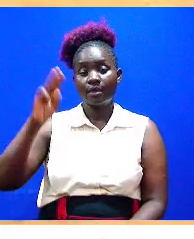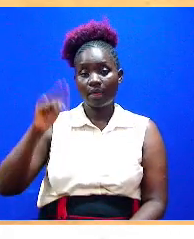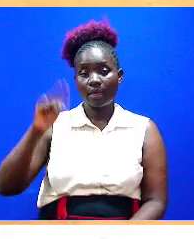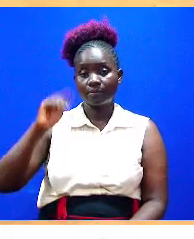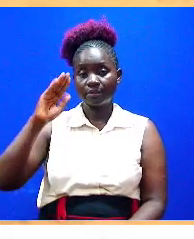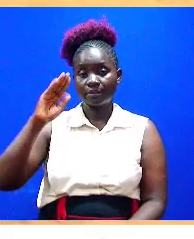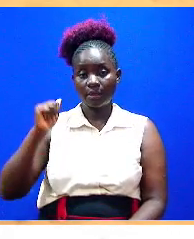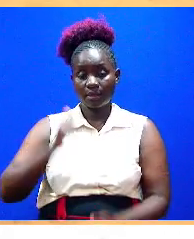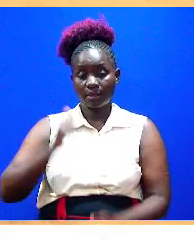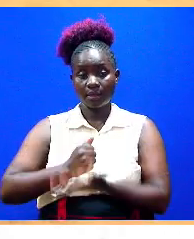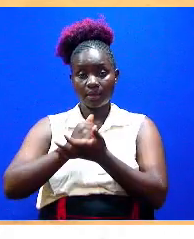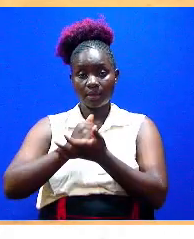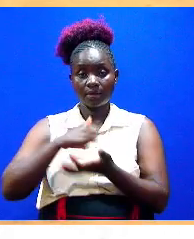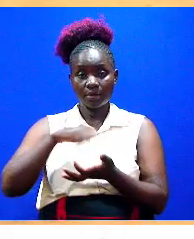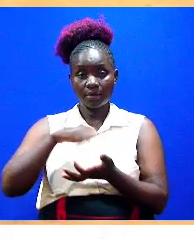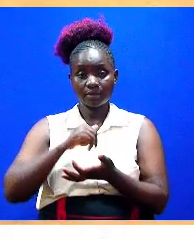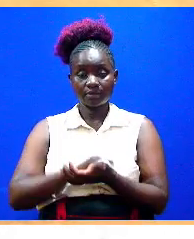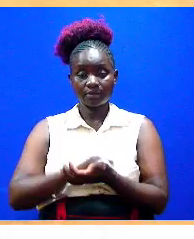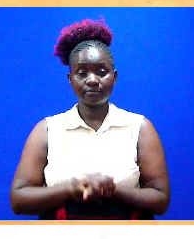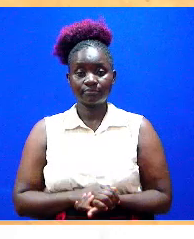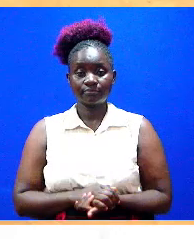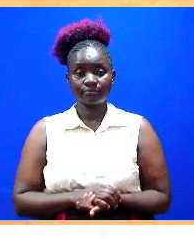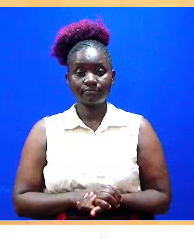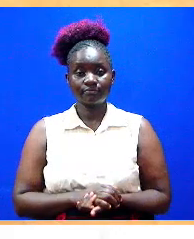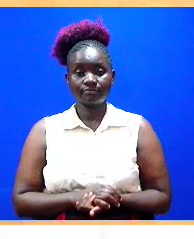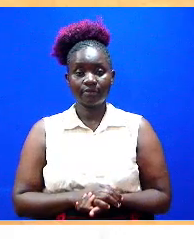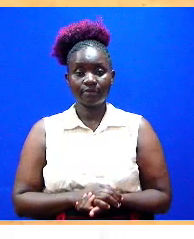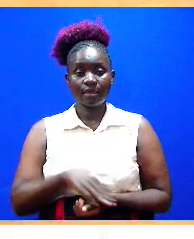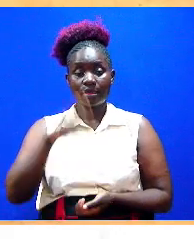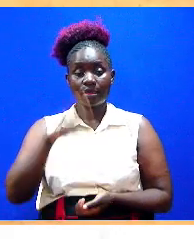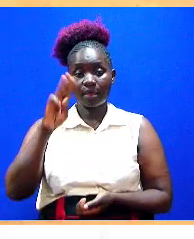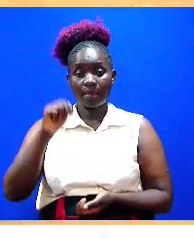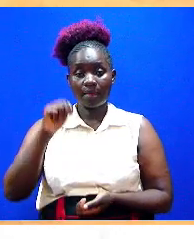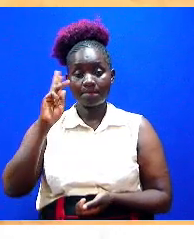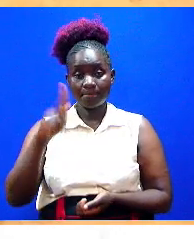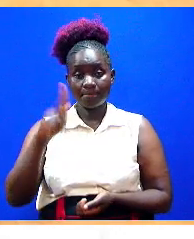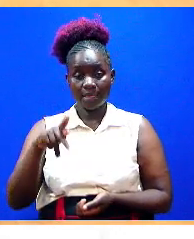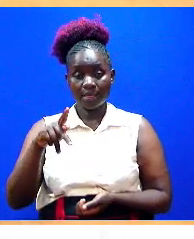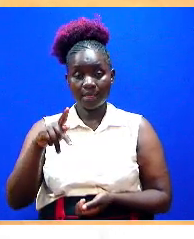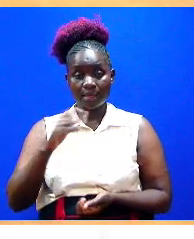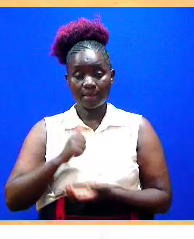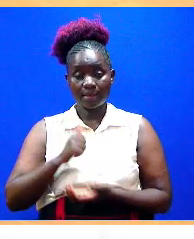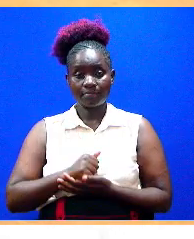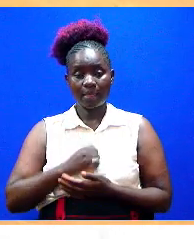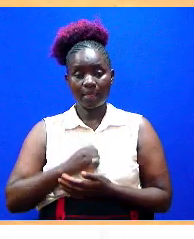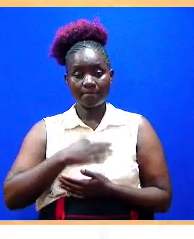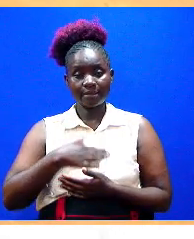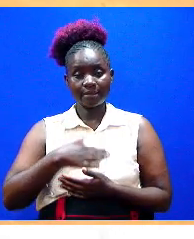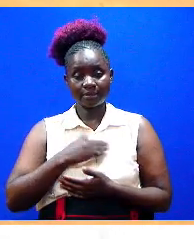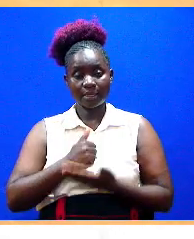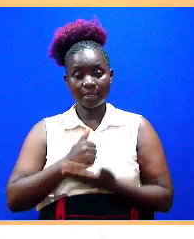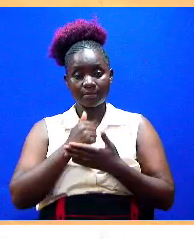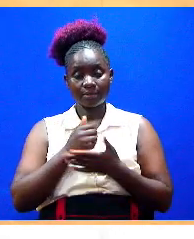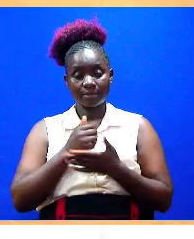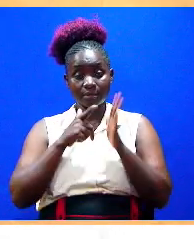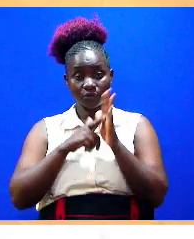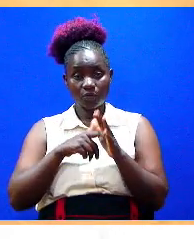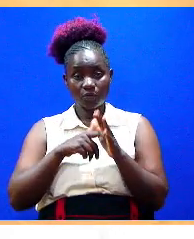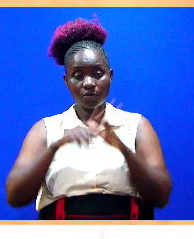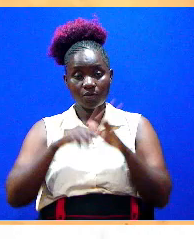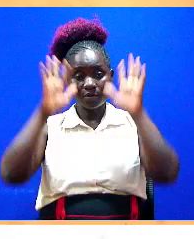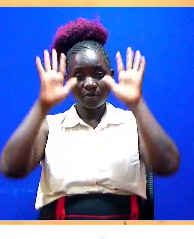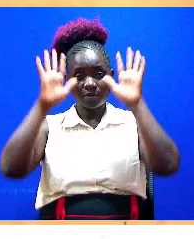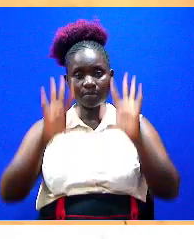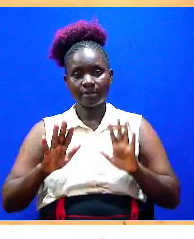tokonya Omo chumbe gisa hilo Asole wa kito tororela mabira Na wana